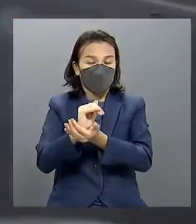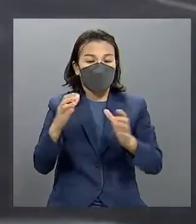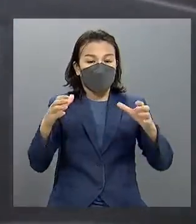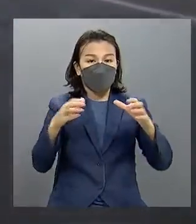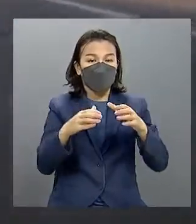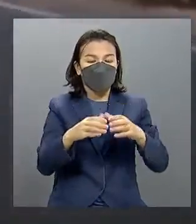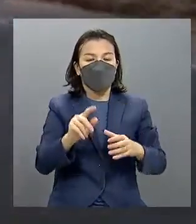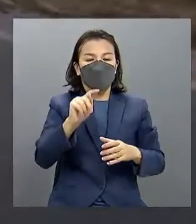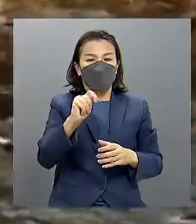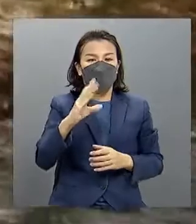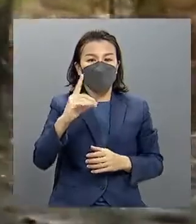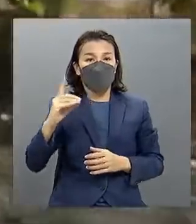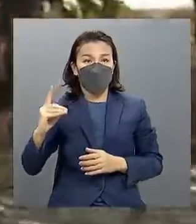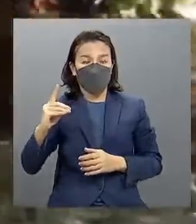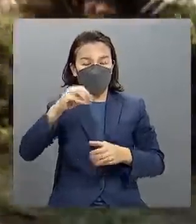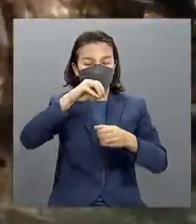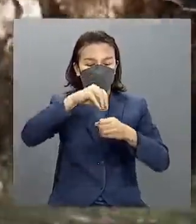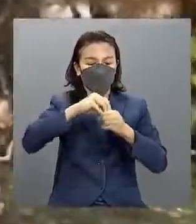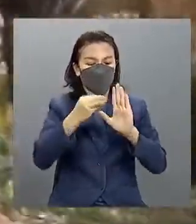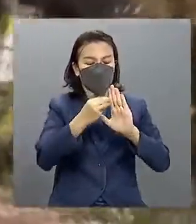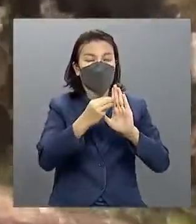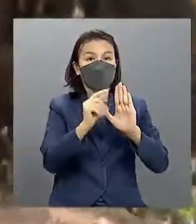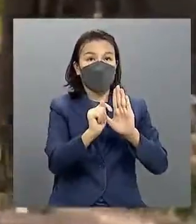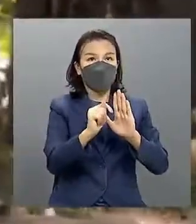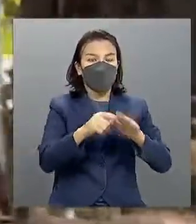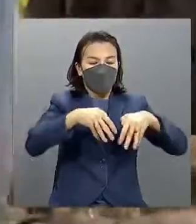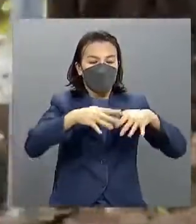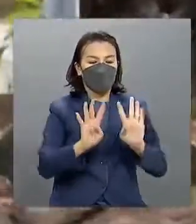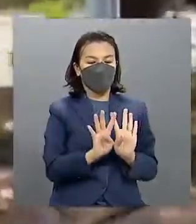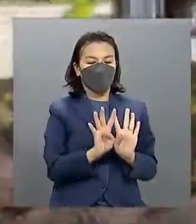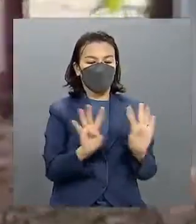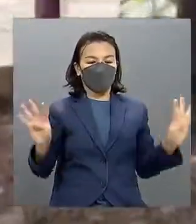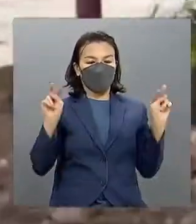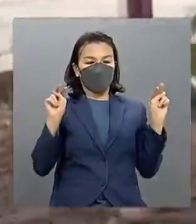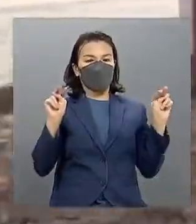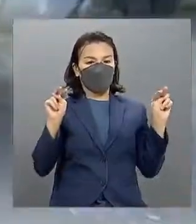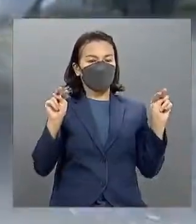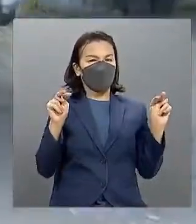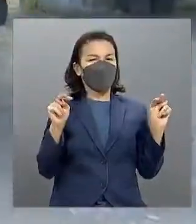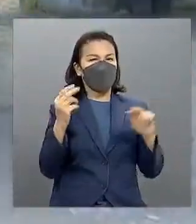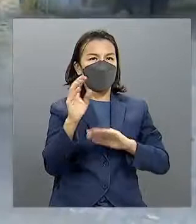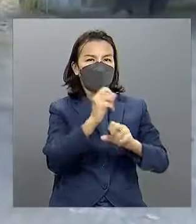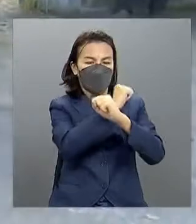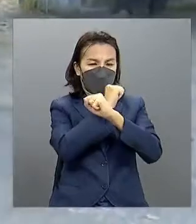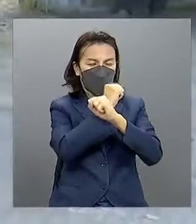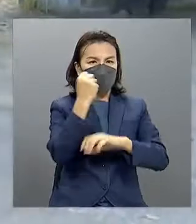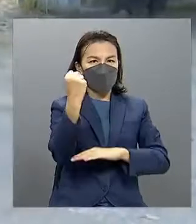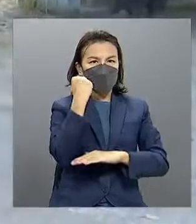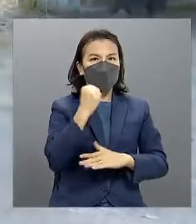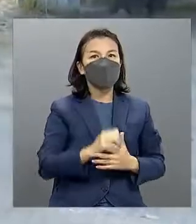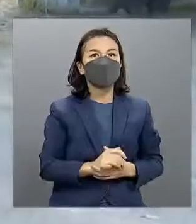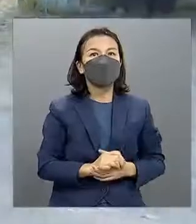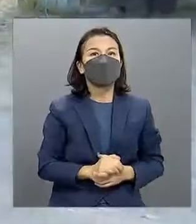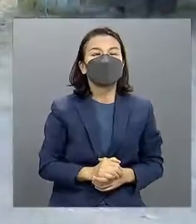อำเภอแม่สอดนะครับยังคงตรึงกำลังตามแนวชายแดนด้านอำเภอแม่สอดอย่างต่อเนื่องกับทางด้านการ